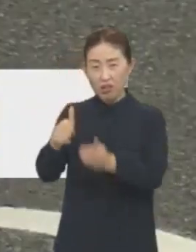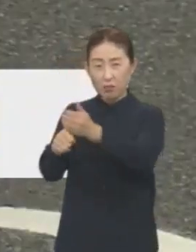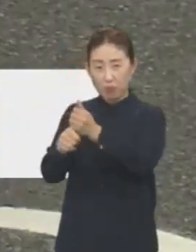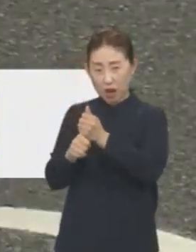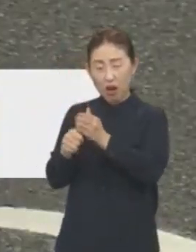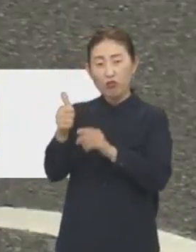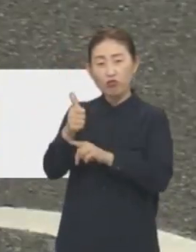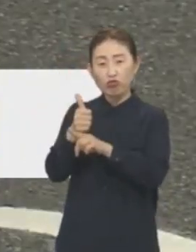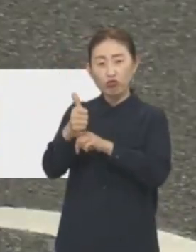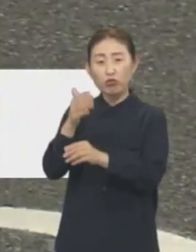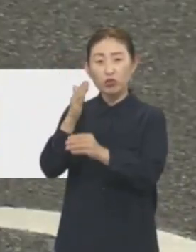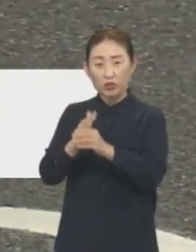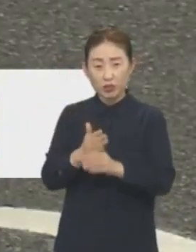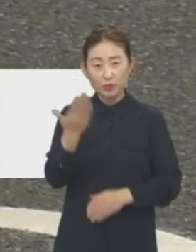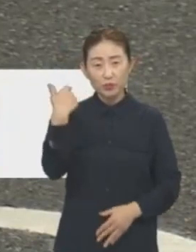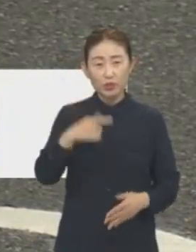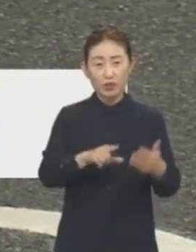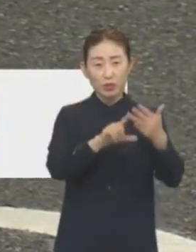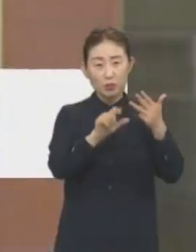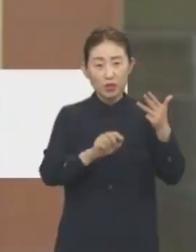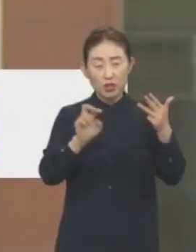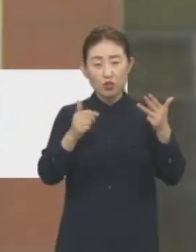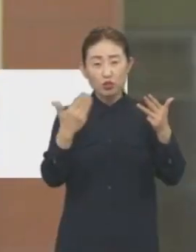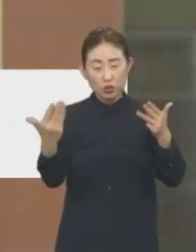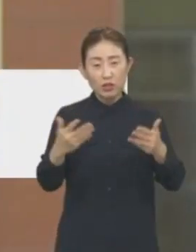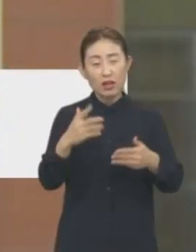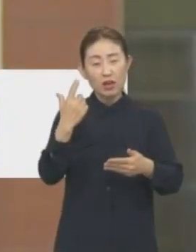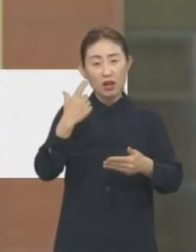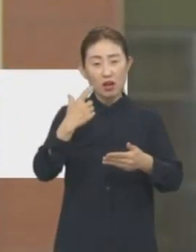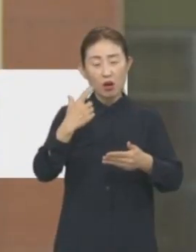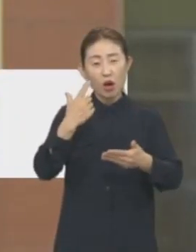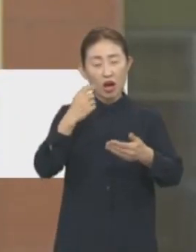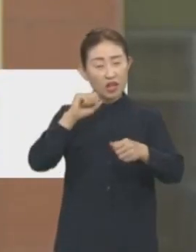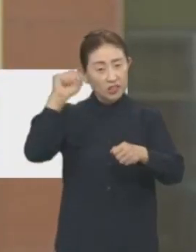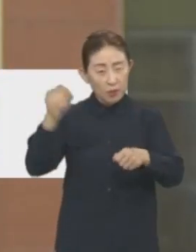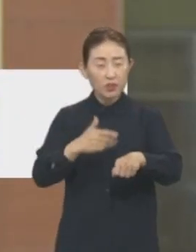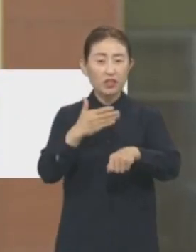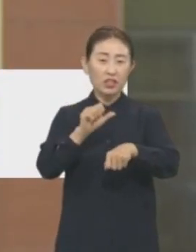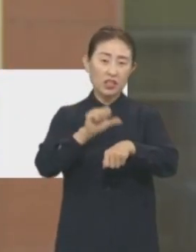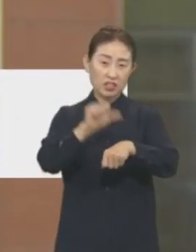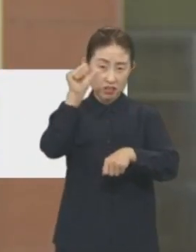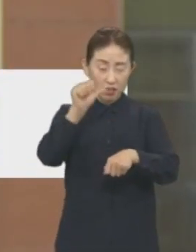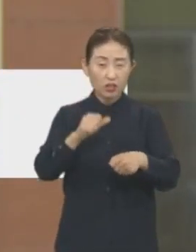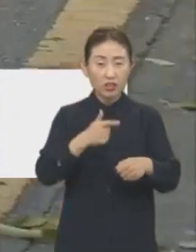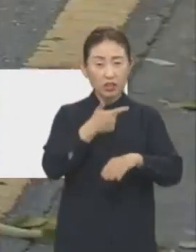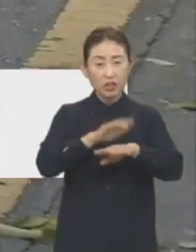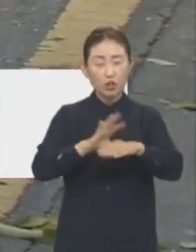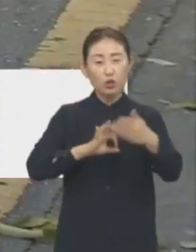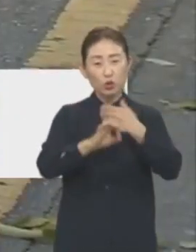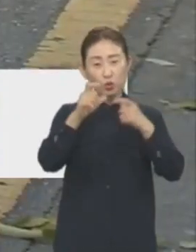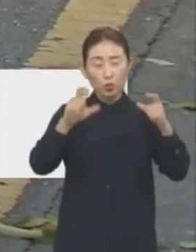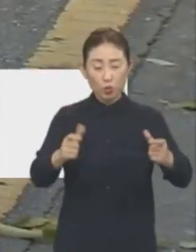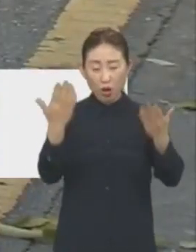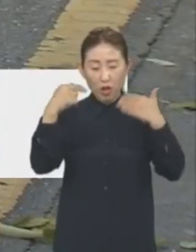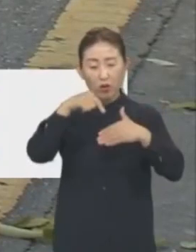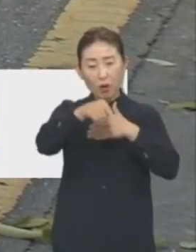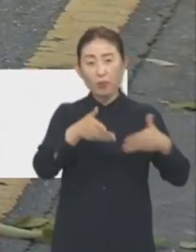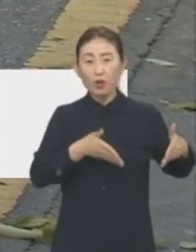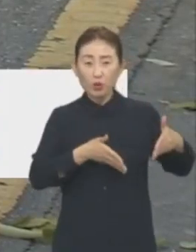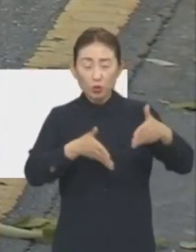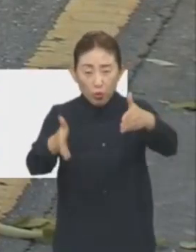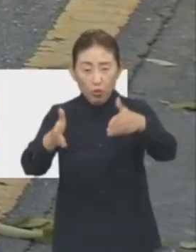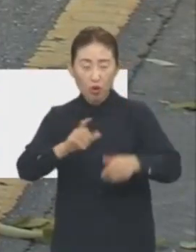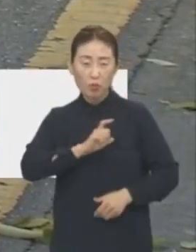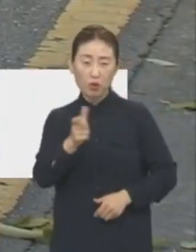입건됐습니다 a씨는 지난달 29일 오전 5시 30분쯤 대전 동구 용전동의한 어린이 보호구역에서